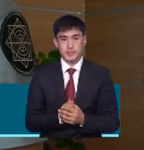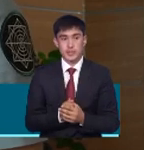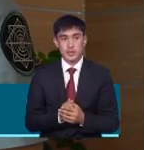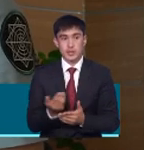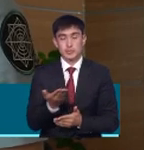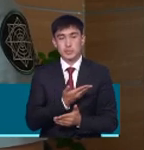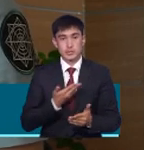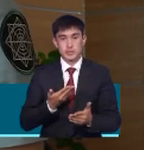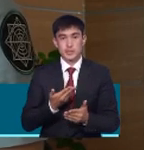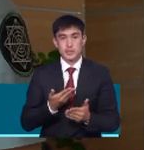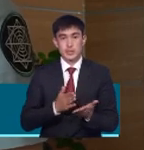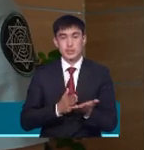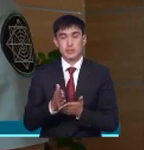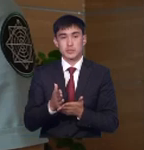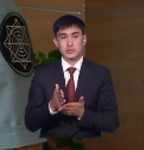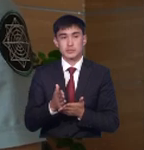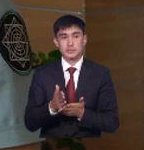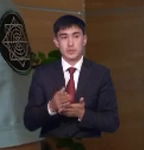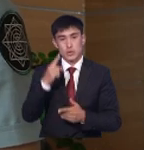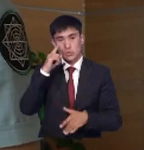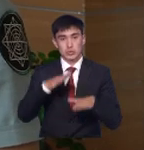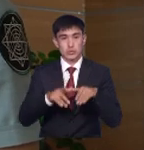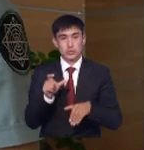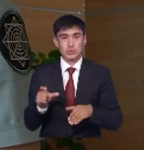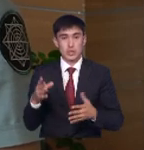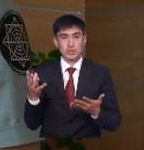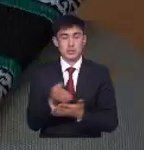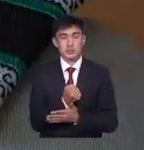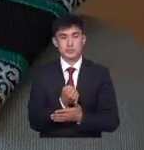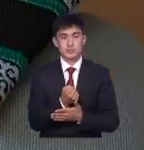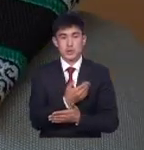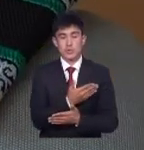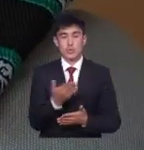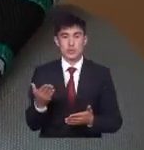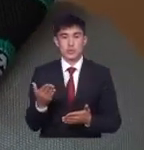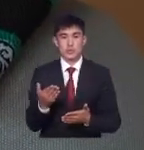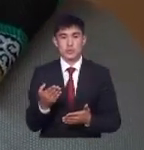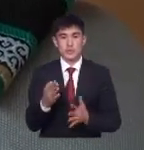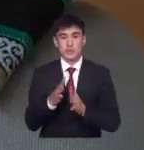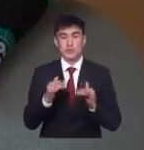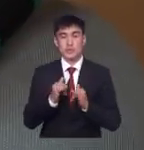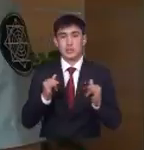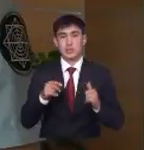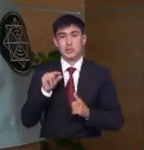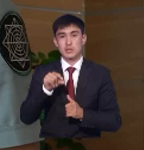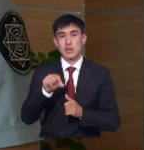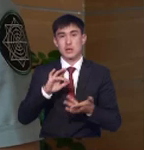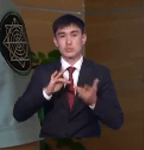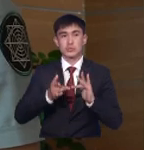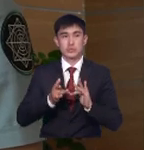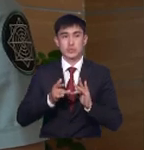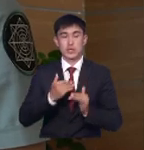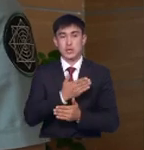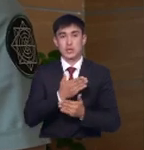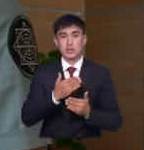біз осы тараптан күдікті тұлғаларды анықтап, яғни олардың кеңінен тараған телеграм әлеуметтік желі